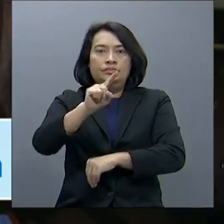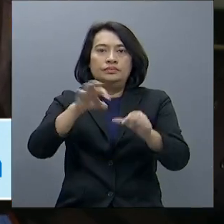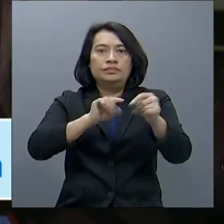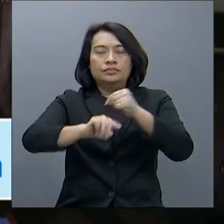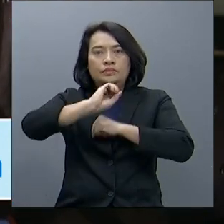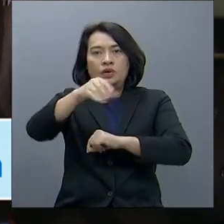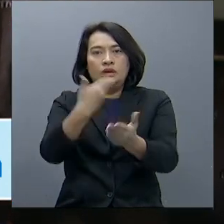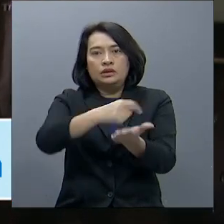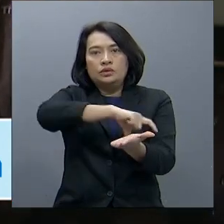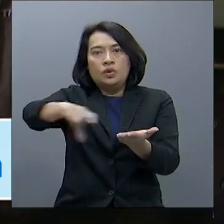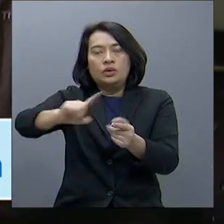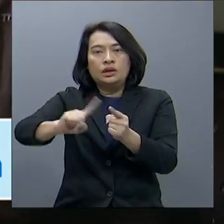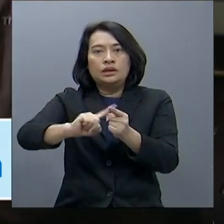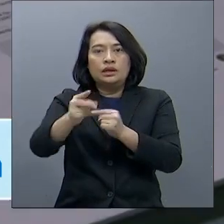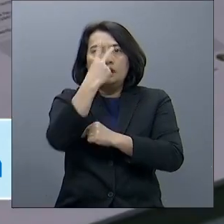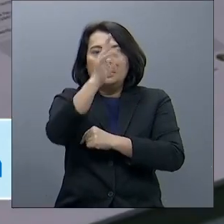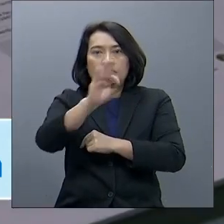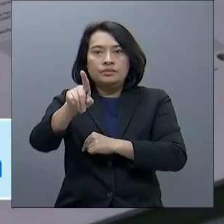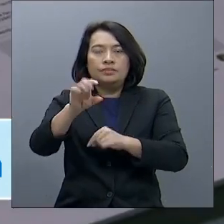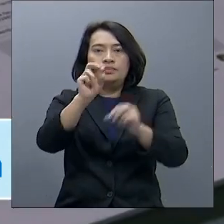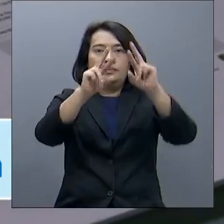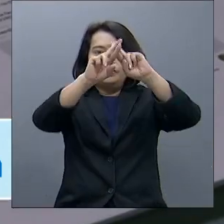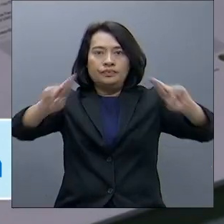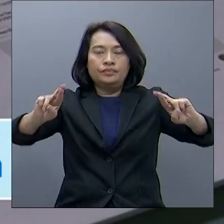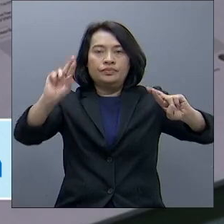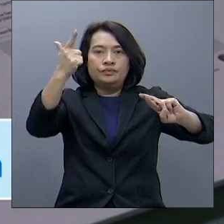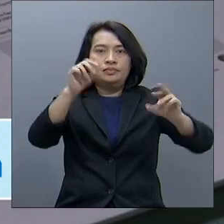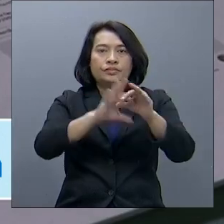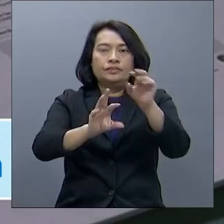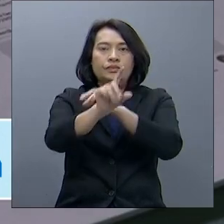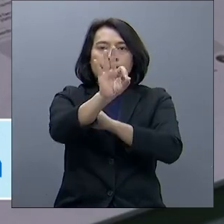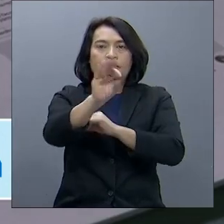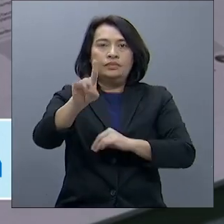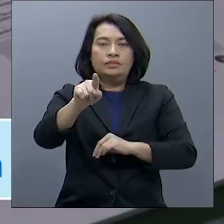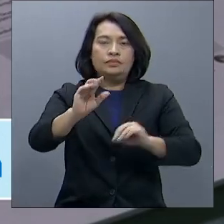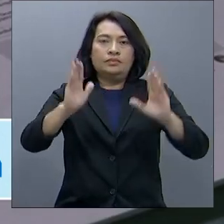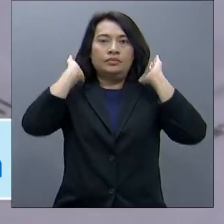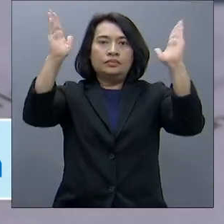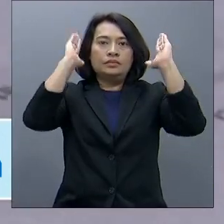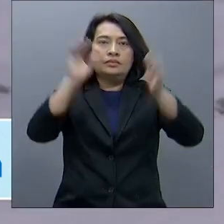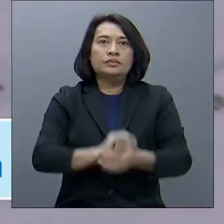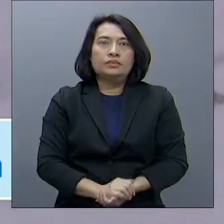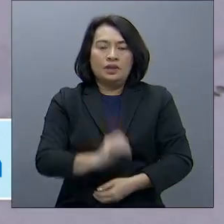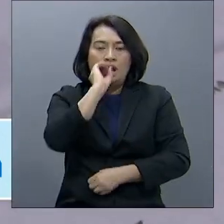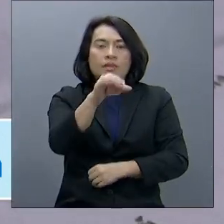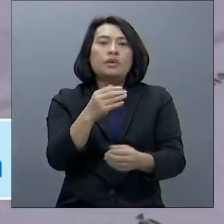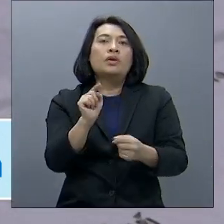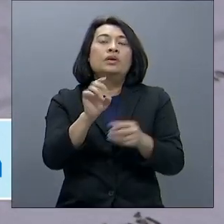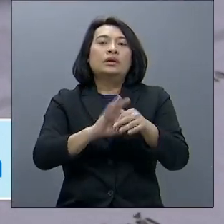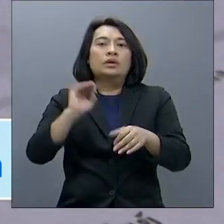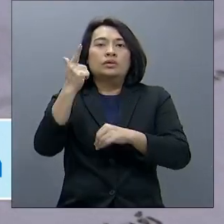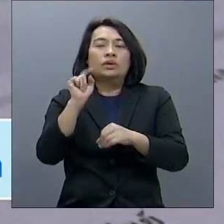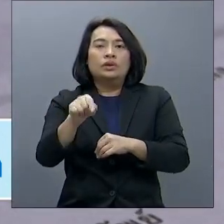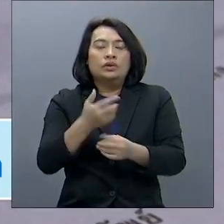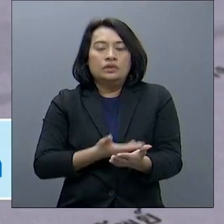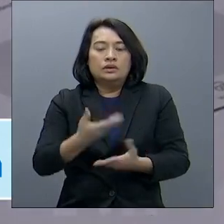แบบนี้บอกว่าเห็นโฆษณาผ่านเพจร้านทองผ่านทางหน้า Facebookระบุเอาไว้ว่ารับเทรดหุ้นทองคำซื้อขาย